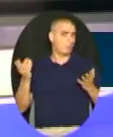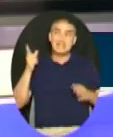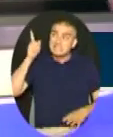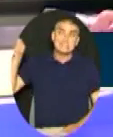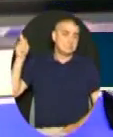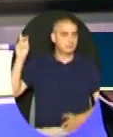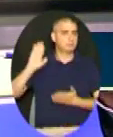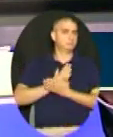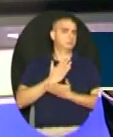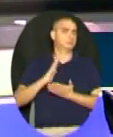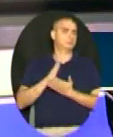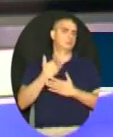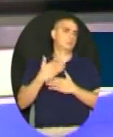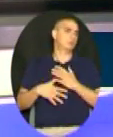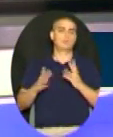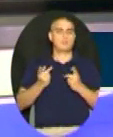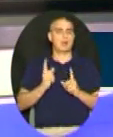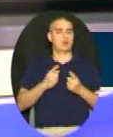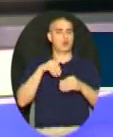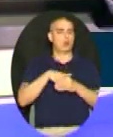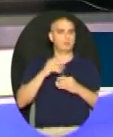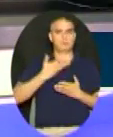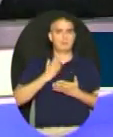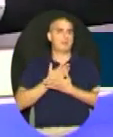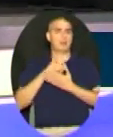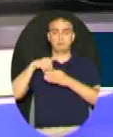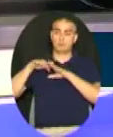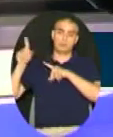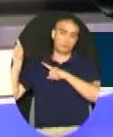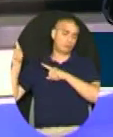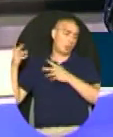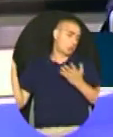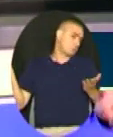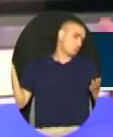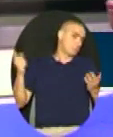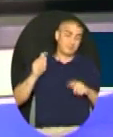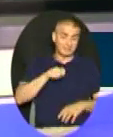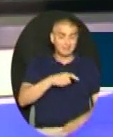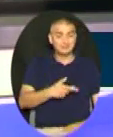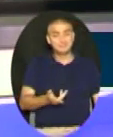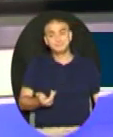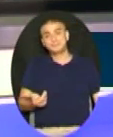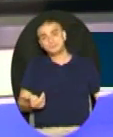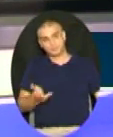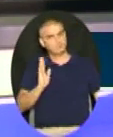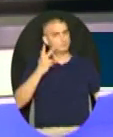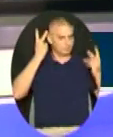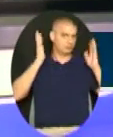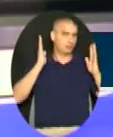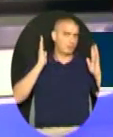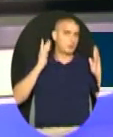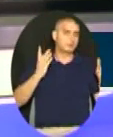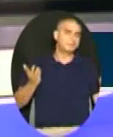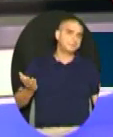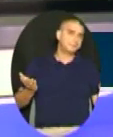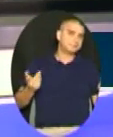היא הקובעת בסופו של דבר מה קורה, כאן הם מקבלים את ההחלטות בממשלה. הכנסת היא מאוד מאוד חשובה,